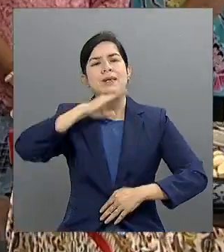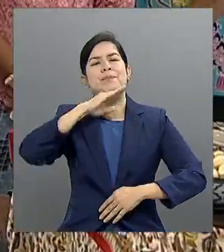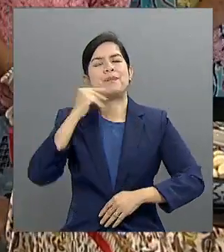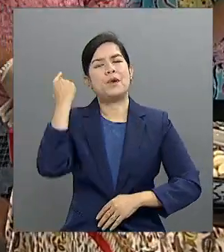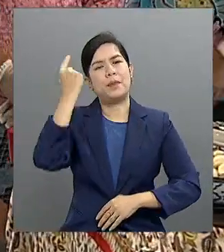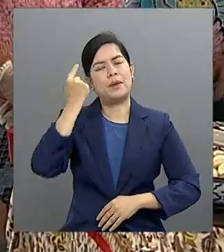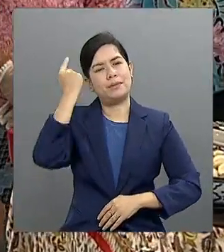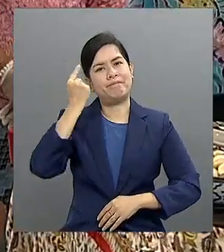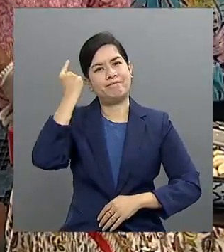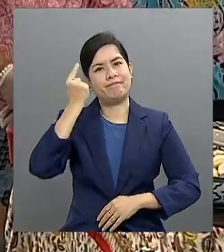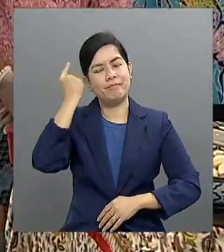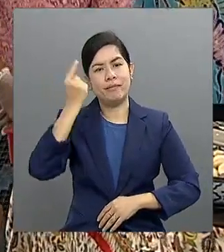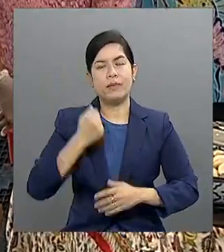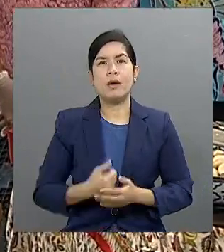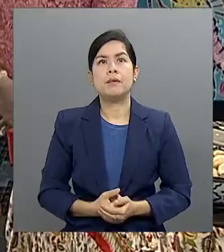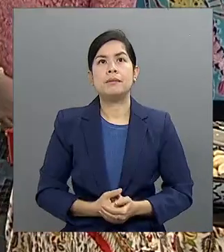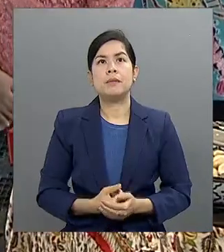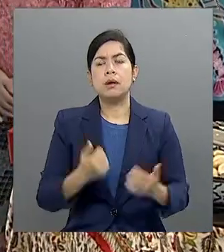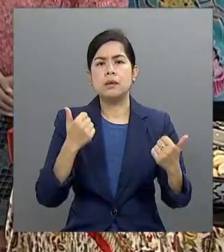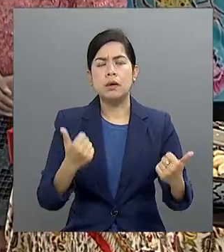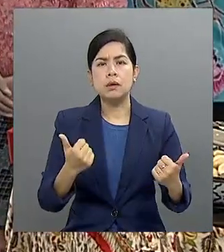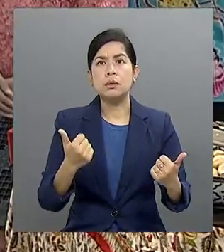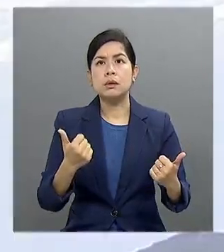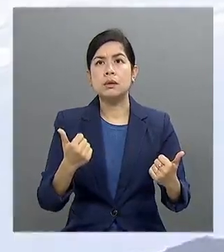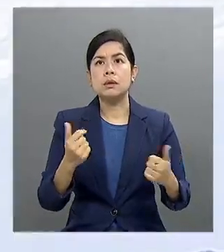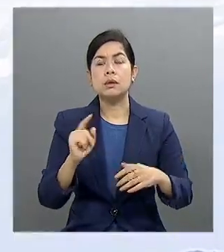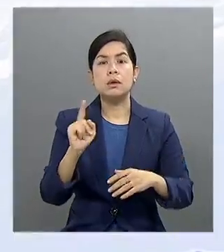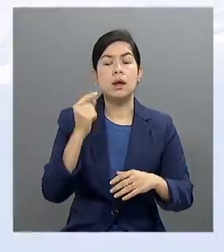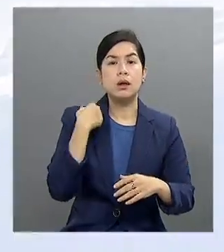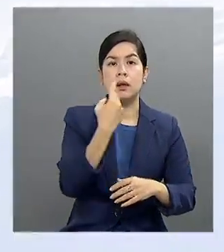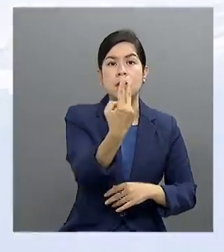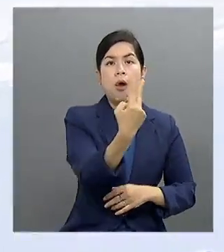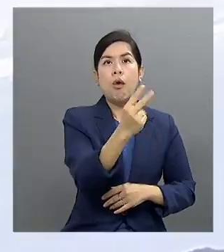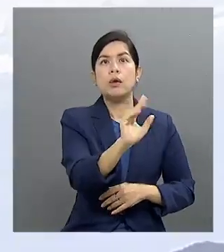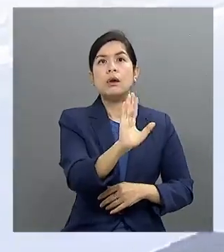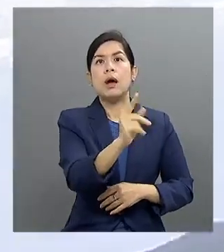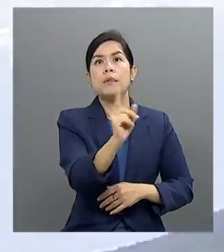ตอนนี้เนี่ยอยู่ไหนกันน้อง ของเรา อะไรจ๊ะ ต่อไปยุ้ย ทำไม โอ้โห